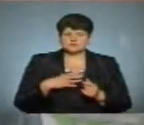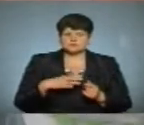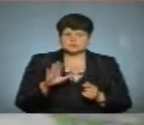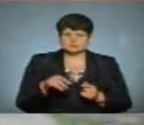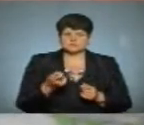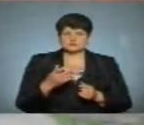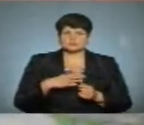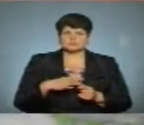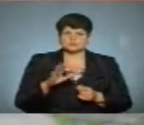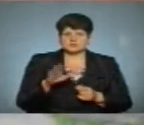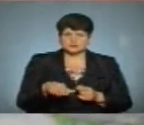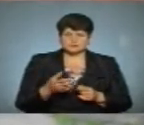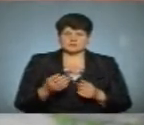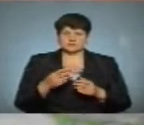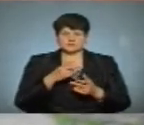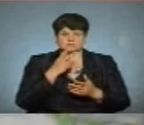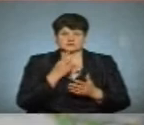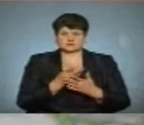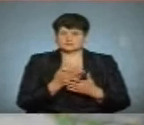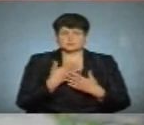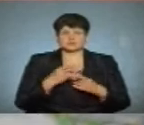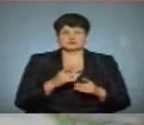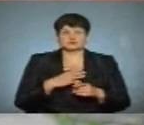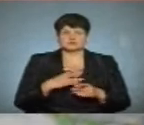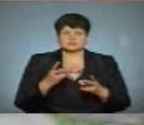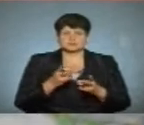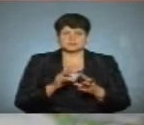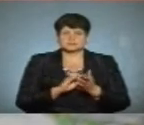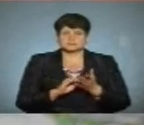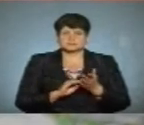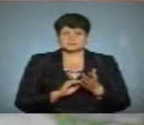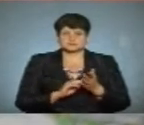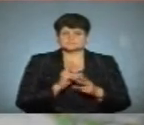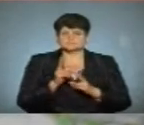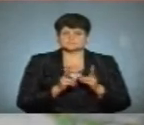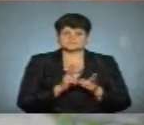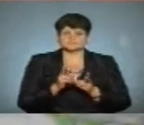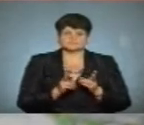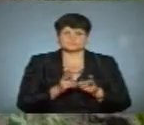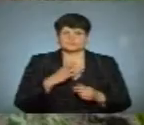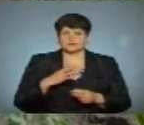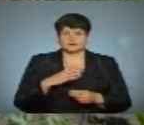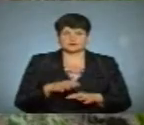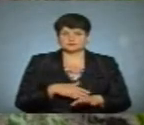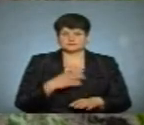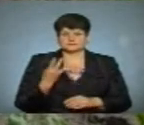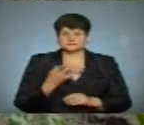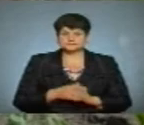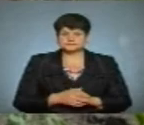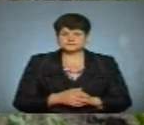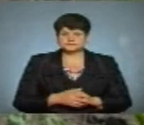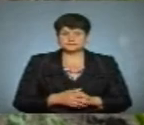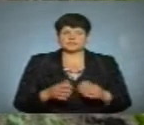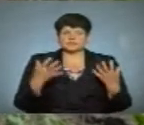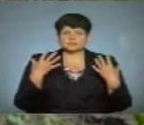трошки почекати, потім ще почекав трошки, потім дивлюся, на що чекати, треба писати петицію, бо тому що то чекання буде дуже довго. Начальник Скала-Подільського